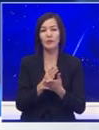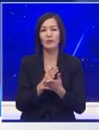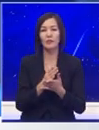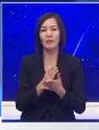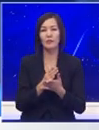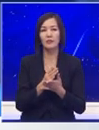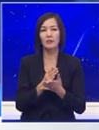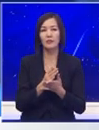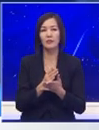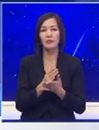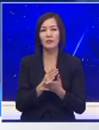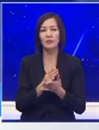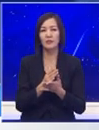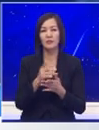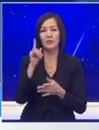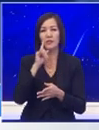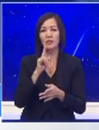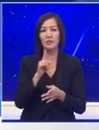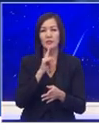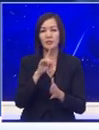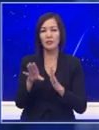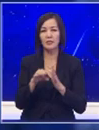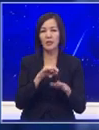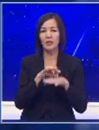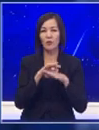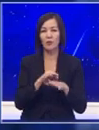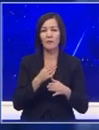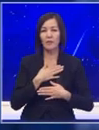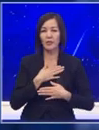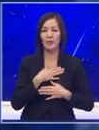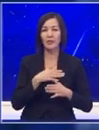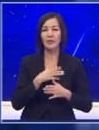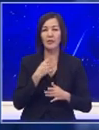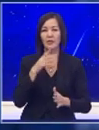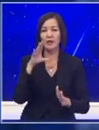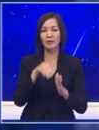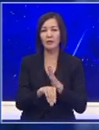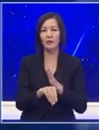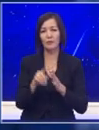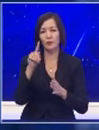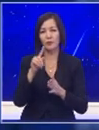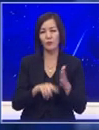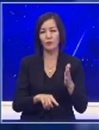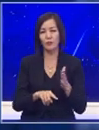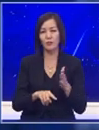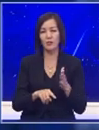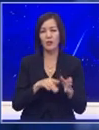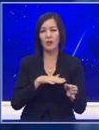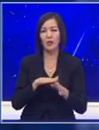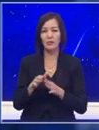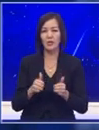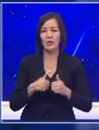елдерді сайлаған, ел үмітін ақтап жүрген депутаттар мені сайлаған. Үміт өте ауыр жүк деп ойлаймын, сол